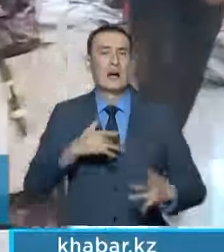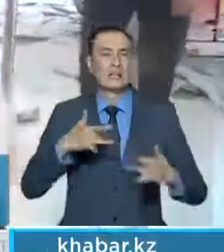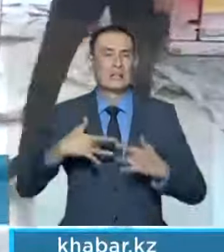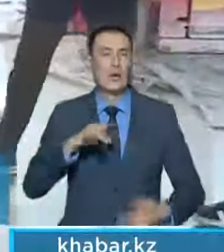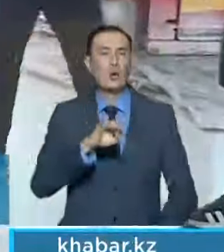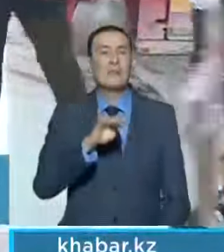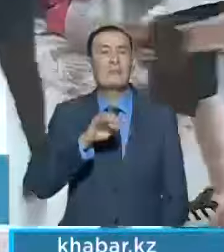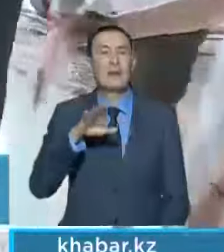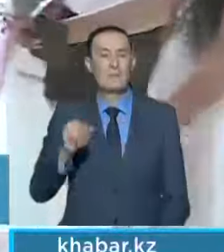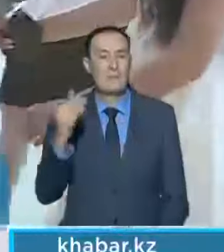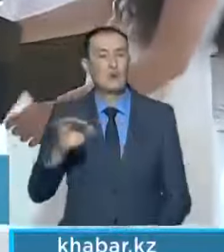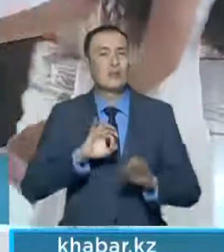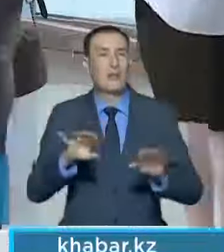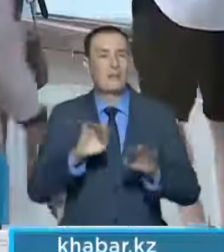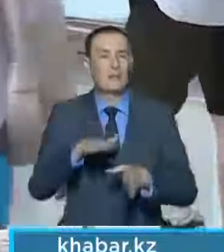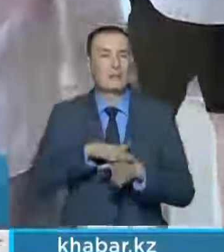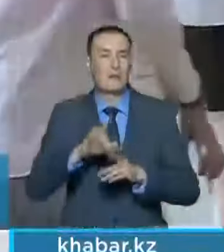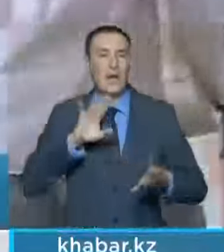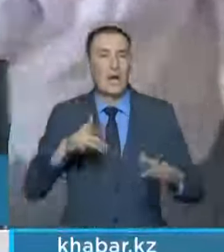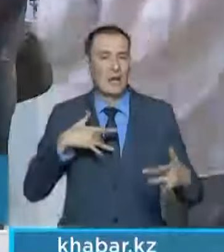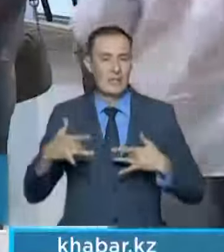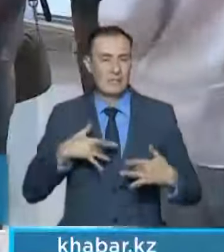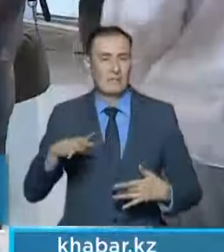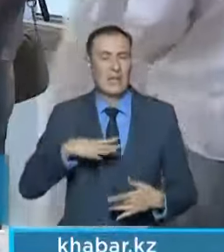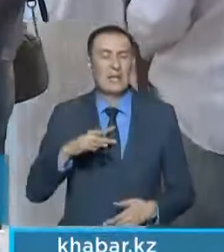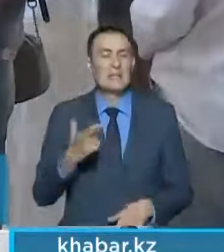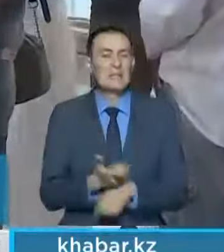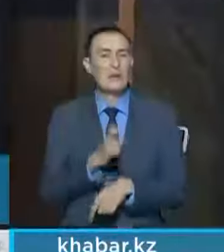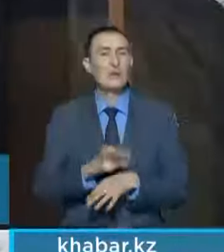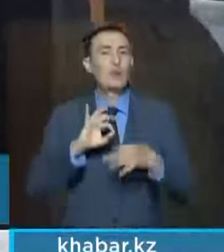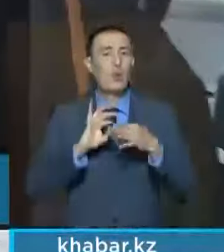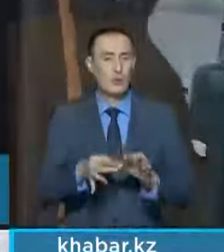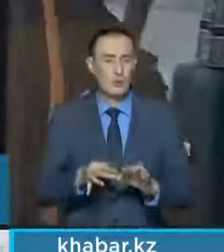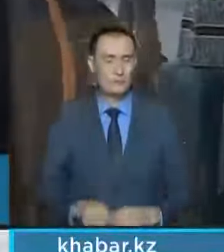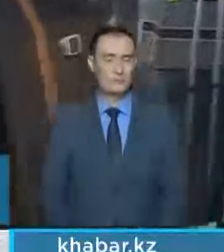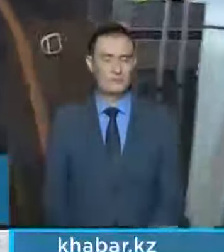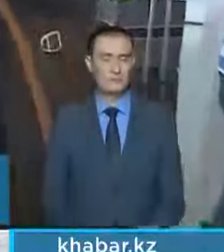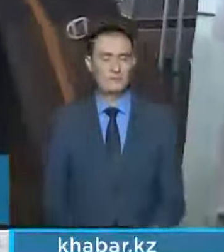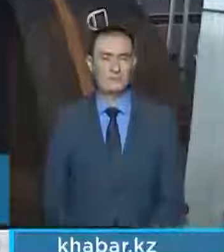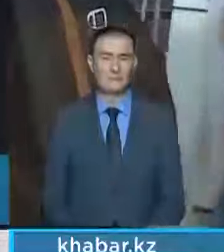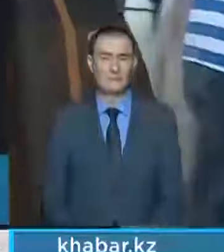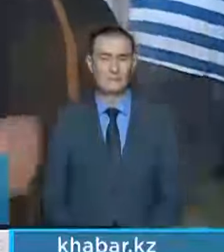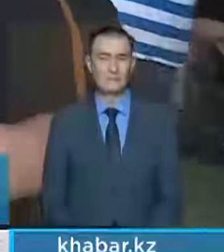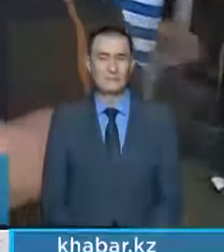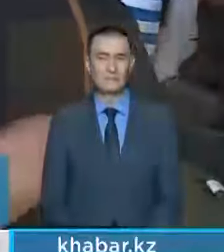артистка Роза Рымбаева. По ее словам, исполненная артистом песня была одна из самых сложнейших.